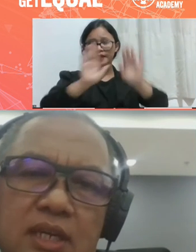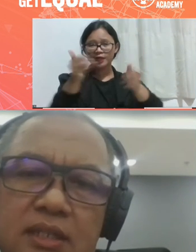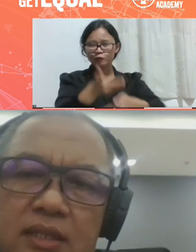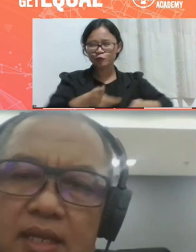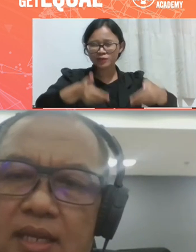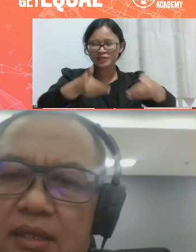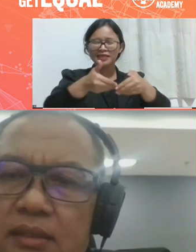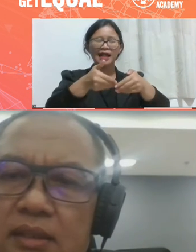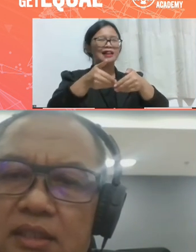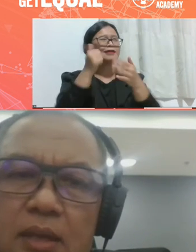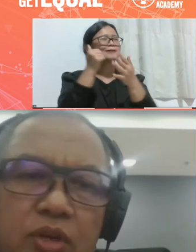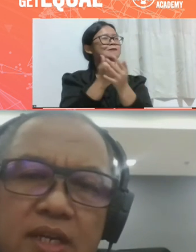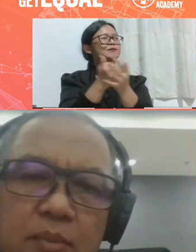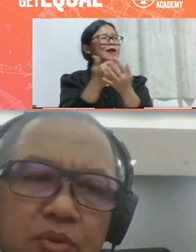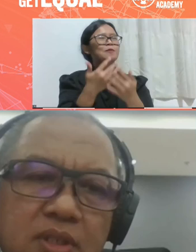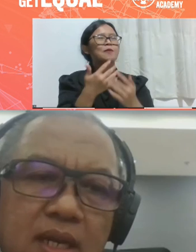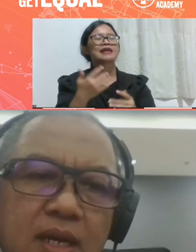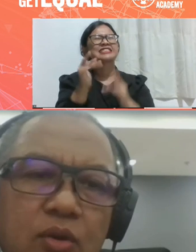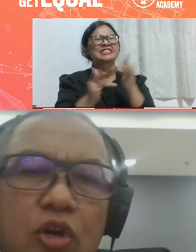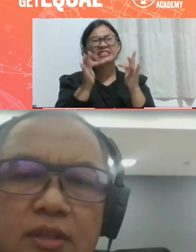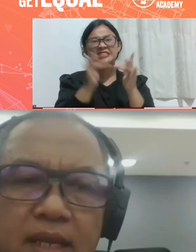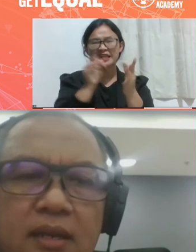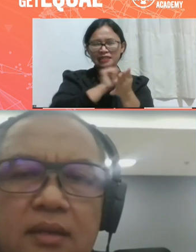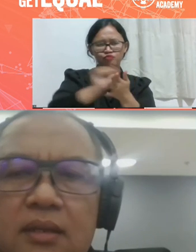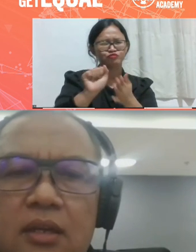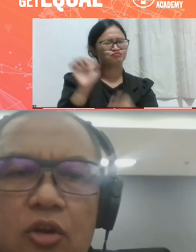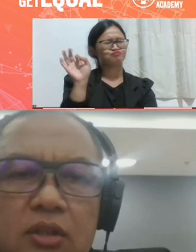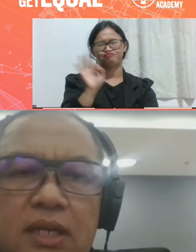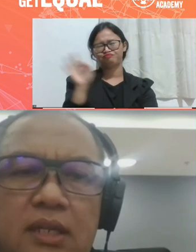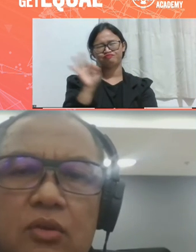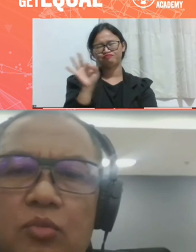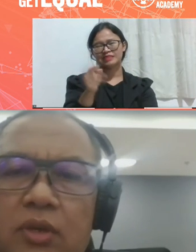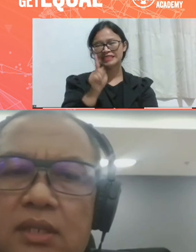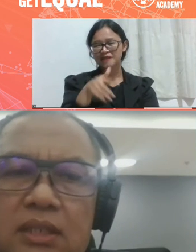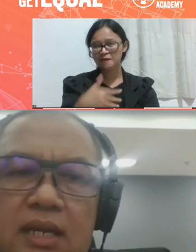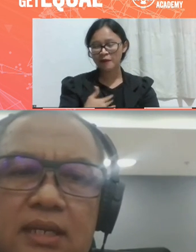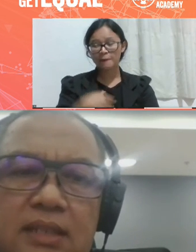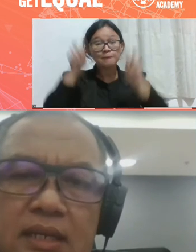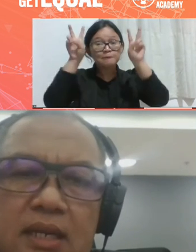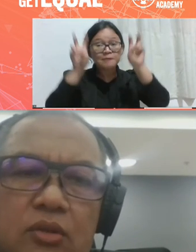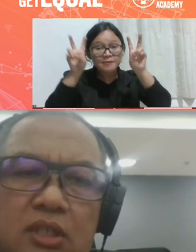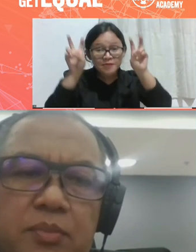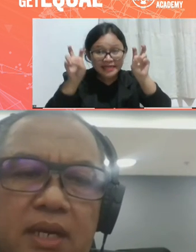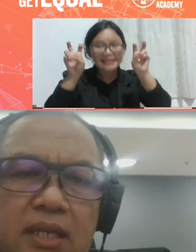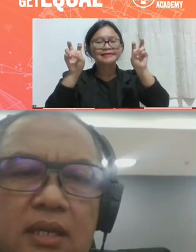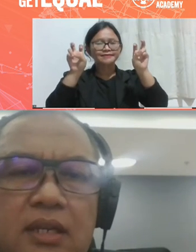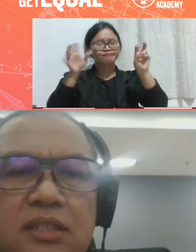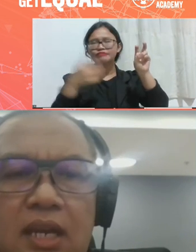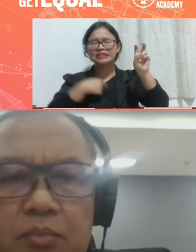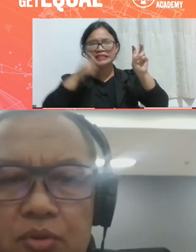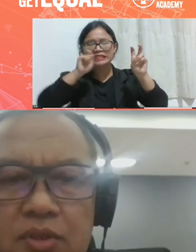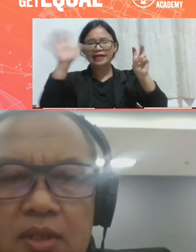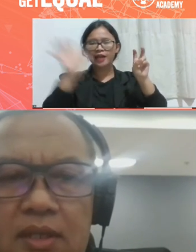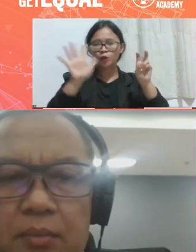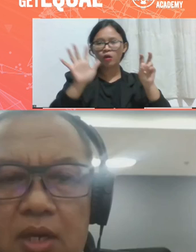sesuatu jejak digital yang tidak mungkin dihapus, karena kalau konten itu mungkin setelah dia sadar atau dan sebagainya dia